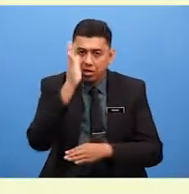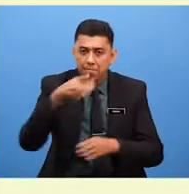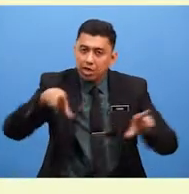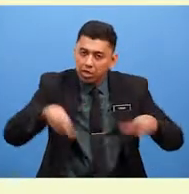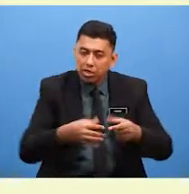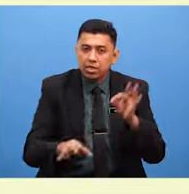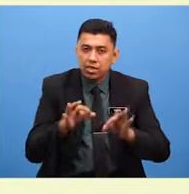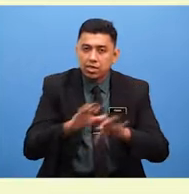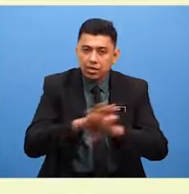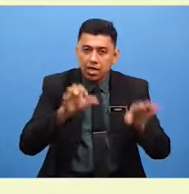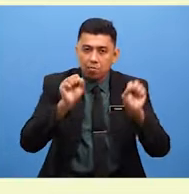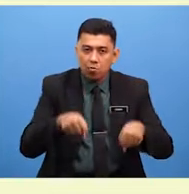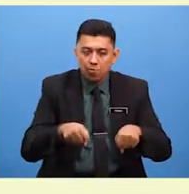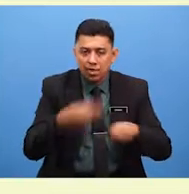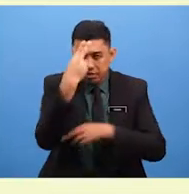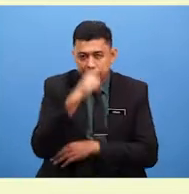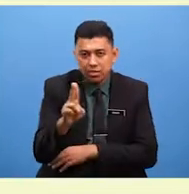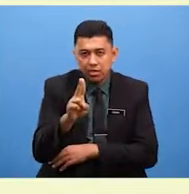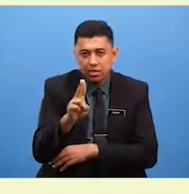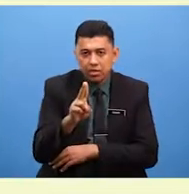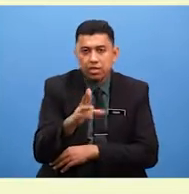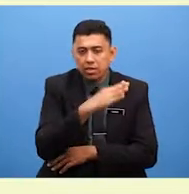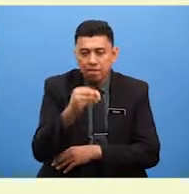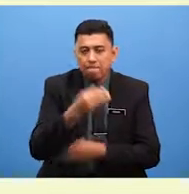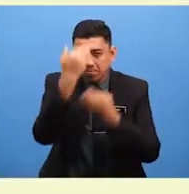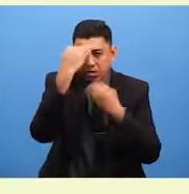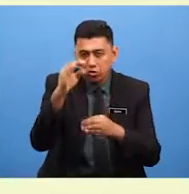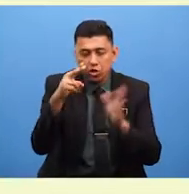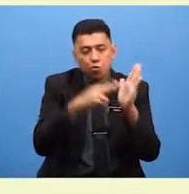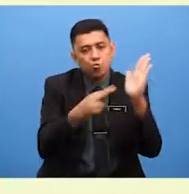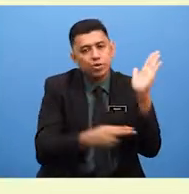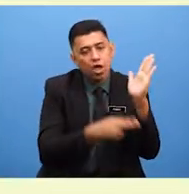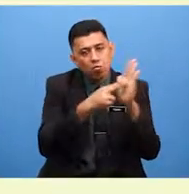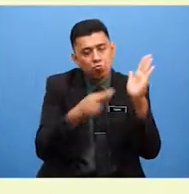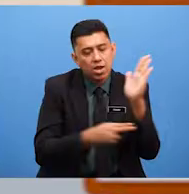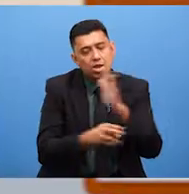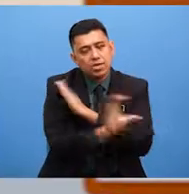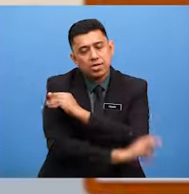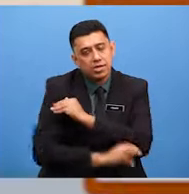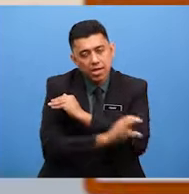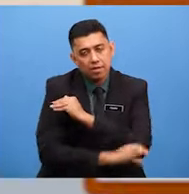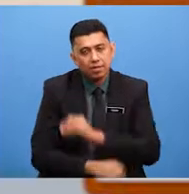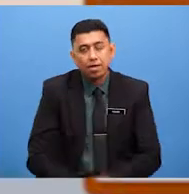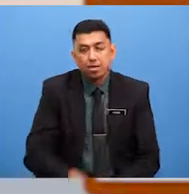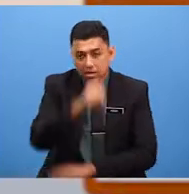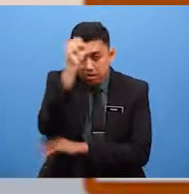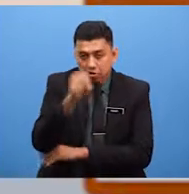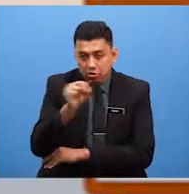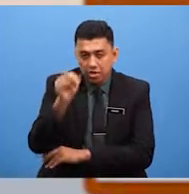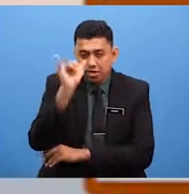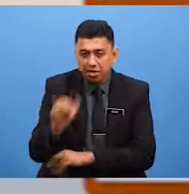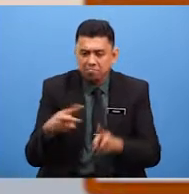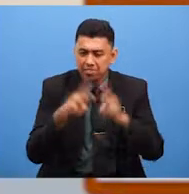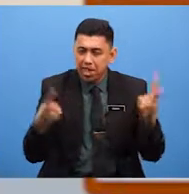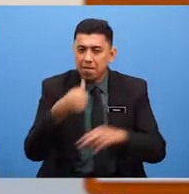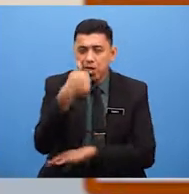berlaku jika kita tidak menghormati dan patuhi undang-undang negara? Soalan yang sangat bagus,